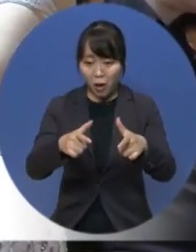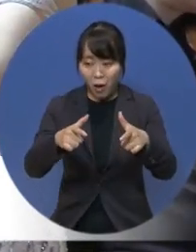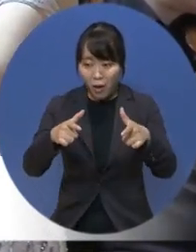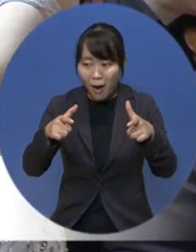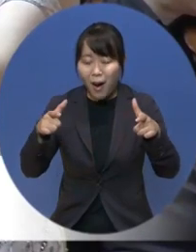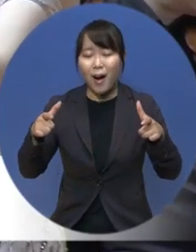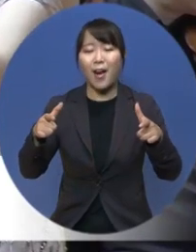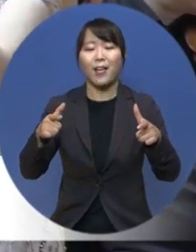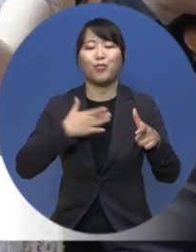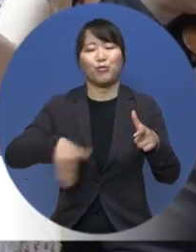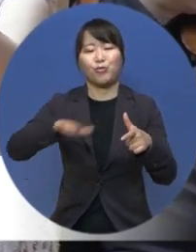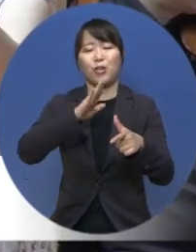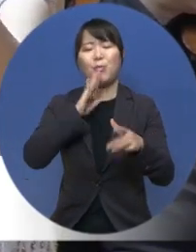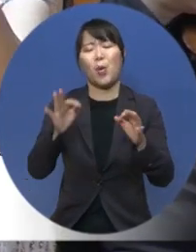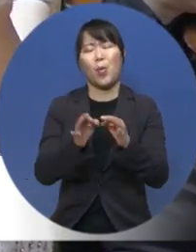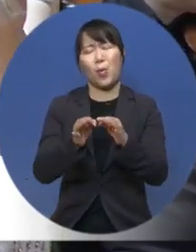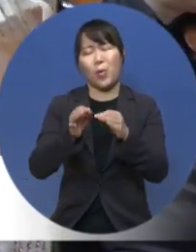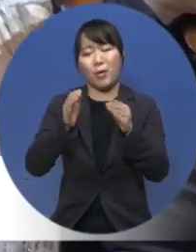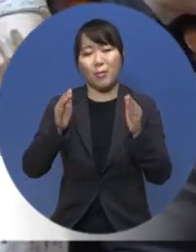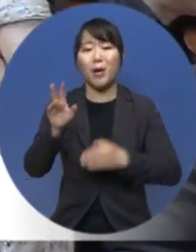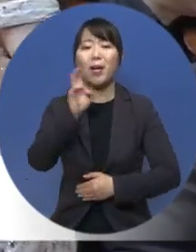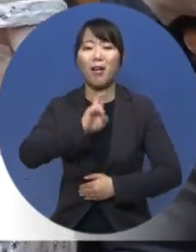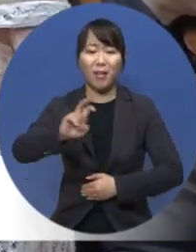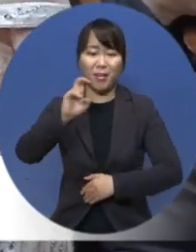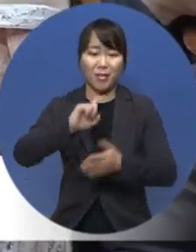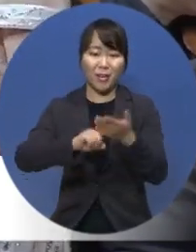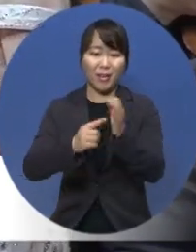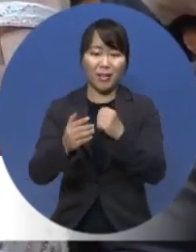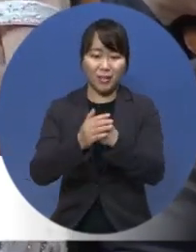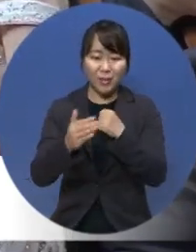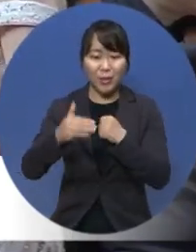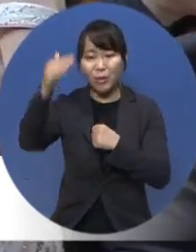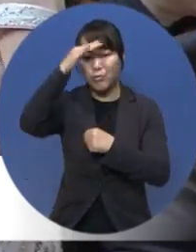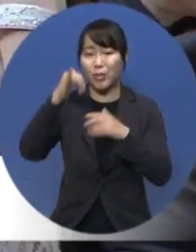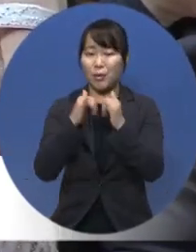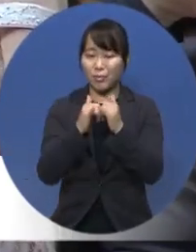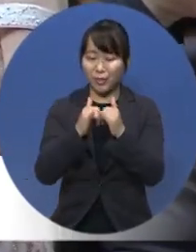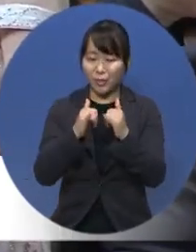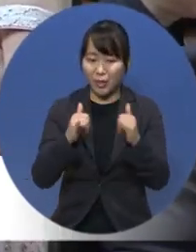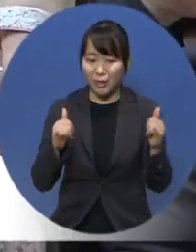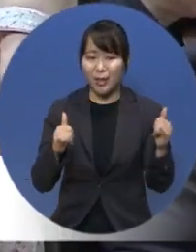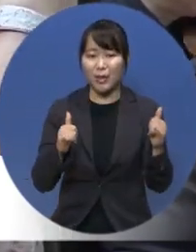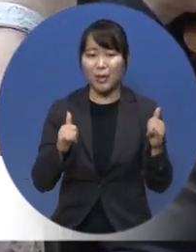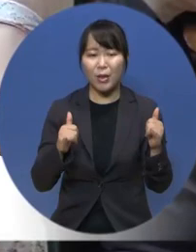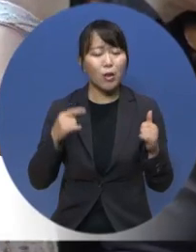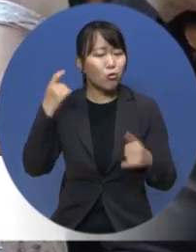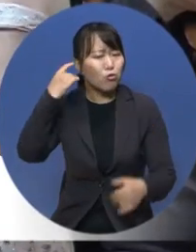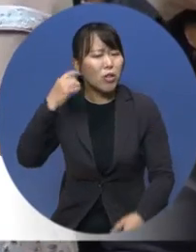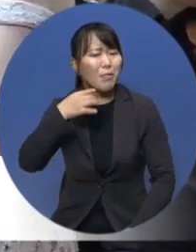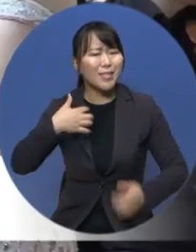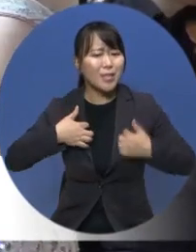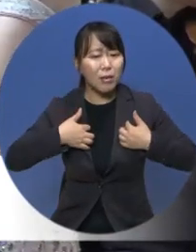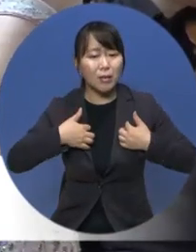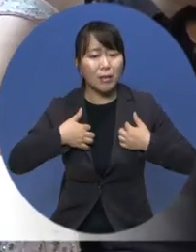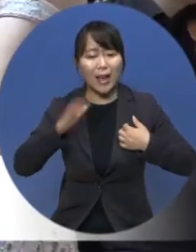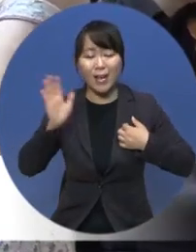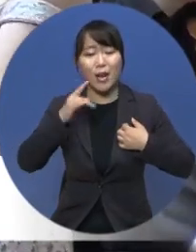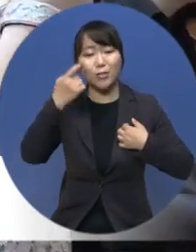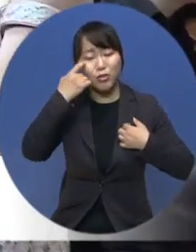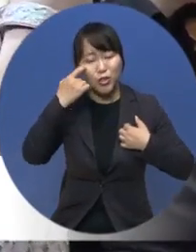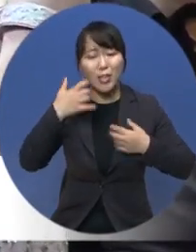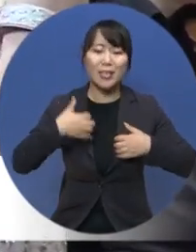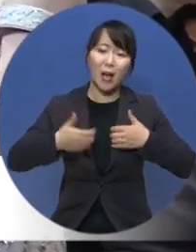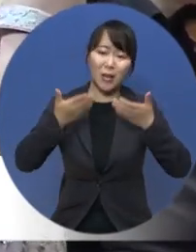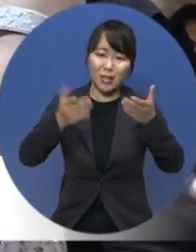이제 저희가 정말 오랜만 후면 이잖아요 했을 때 제 관객분들 한테 귀만 즐거운 게 아니라 눈도 좀 중급